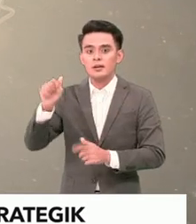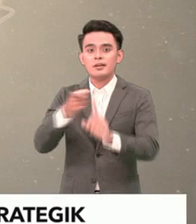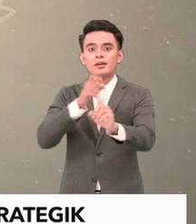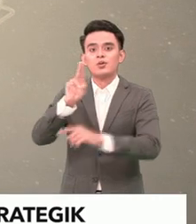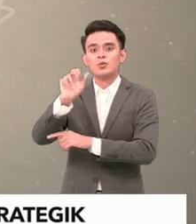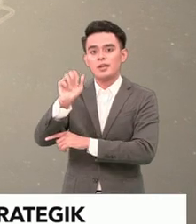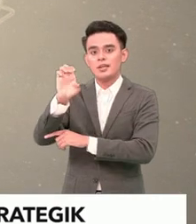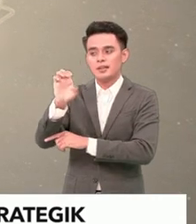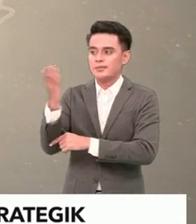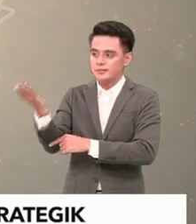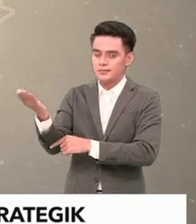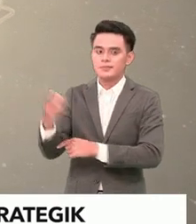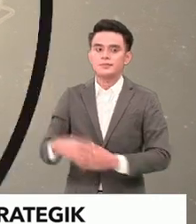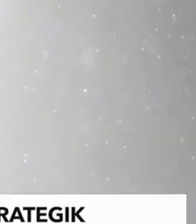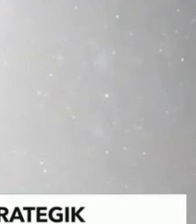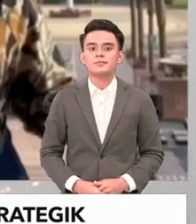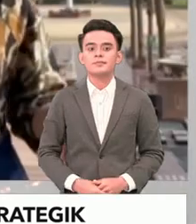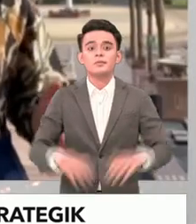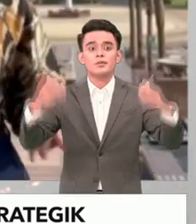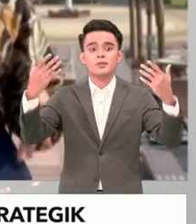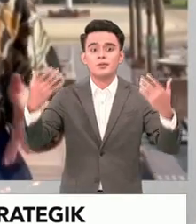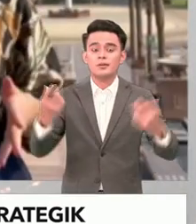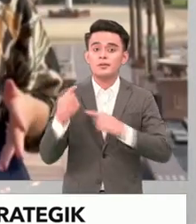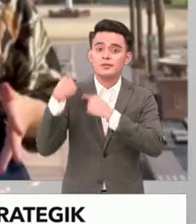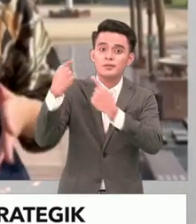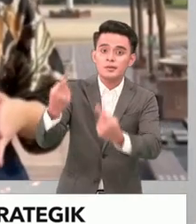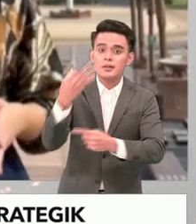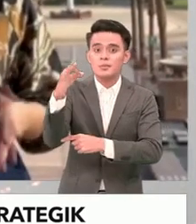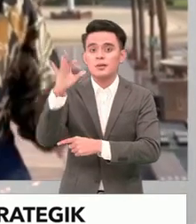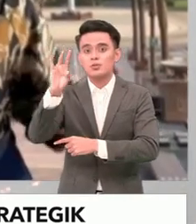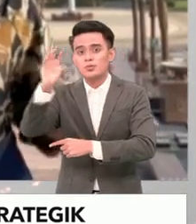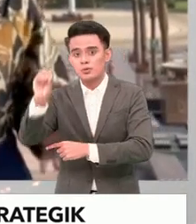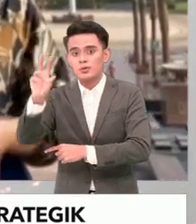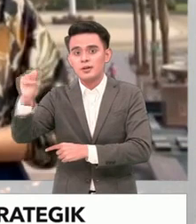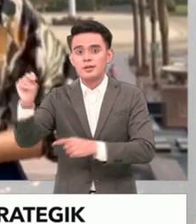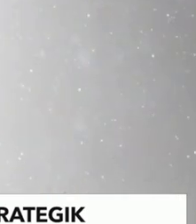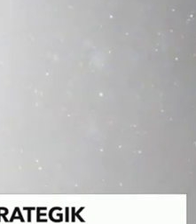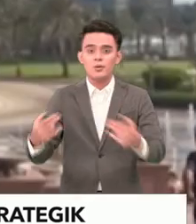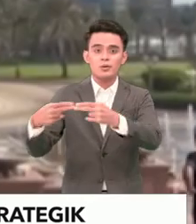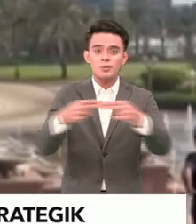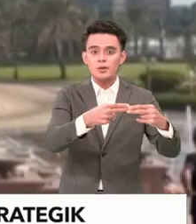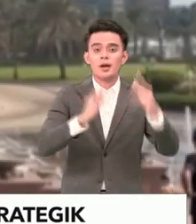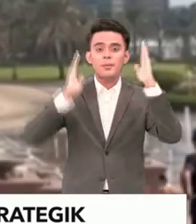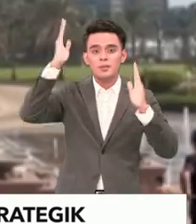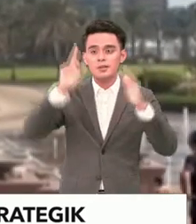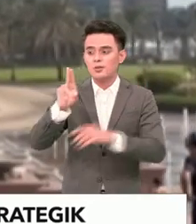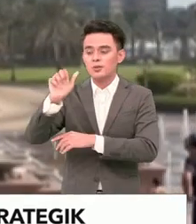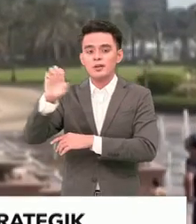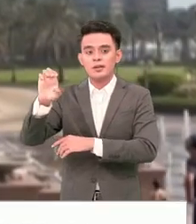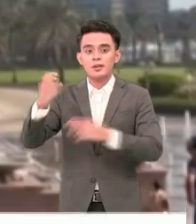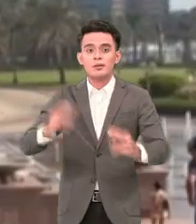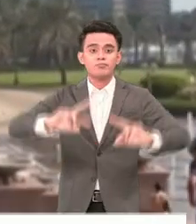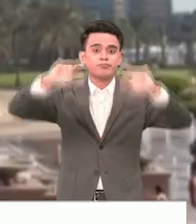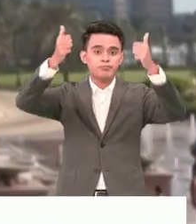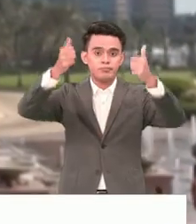UI setelah terjadi sejak awal 1970-an kini hubungan Malaysia dan UII diper tingkatkan kepada